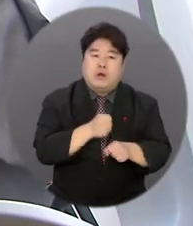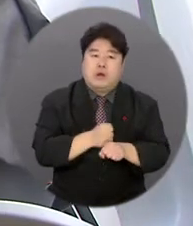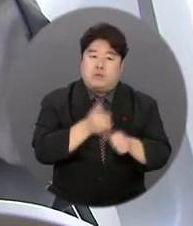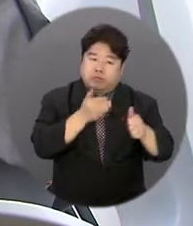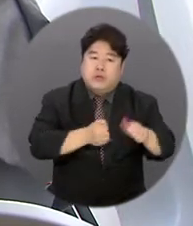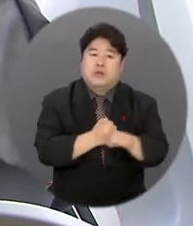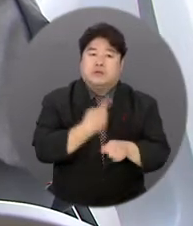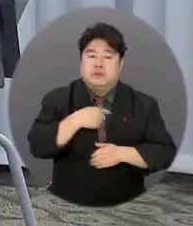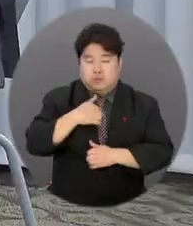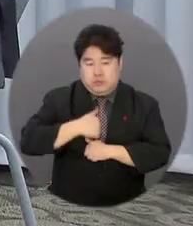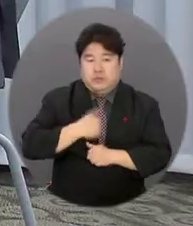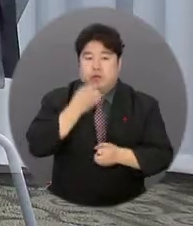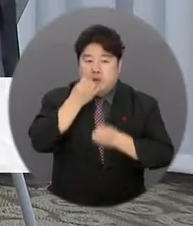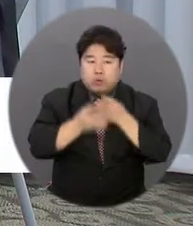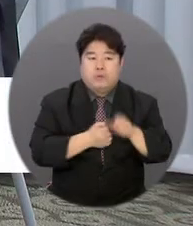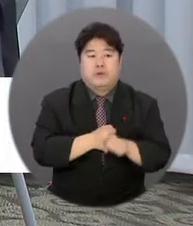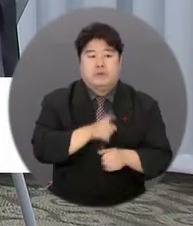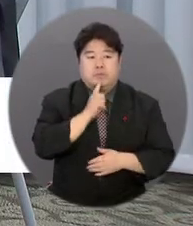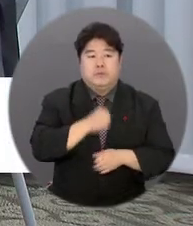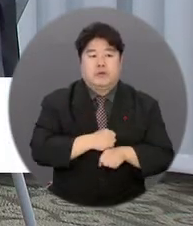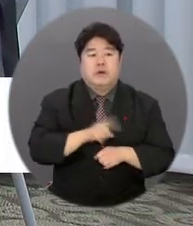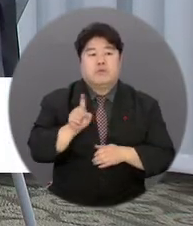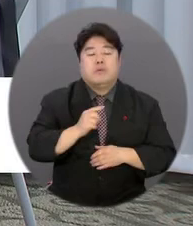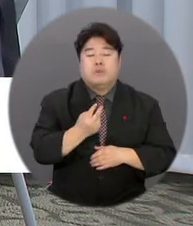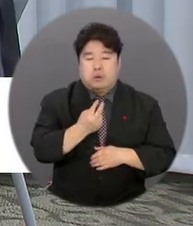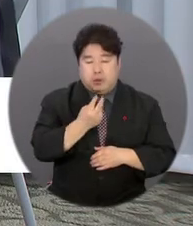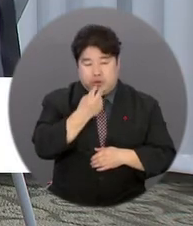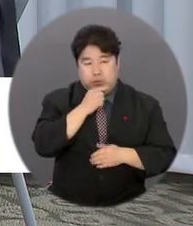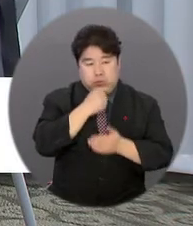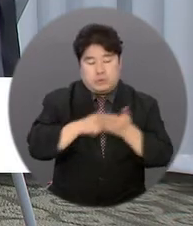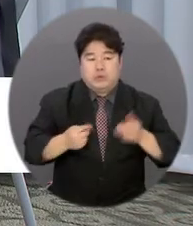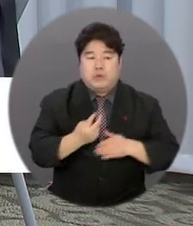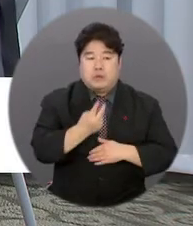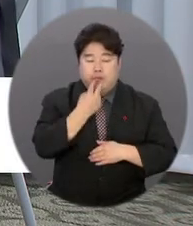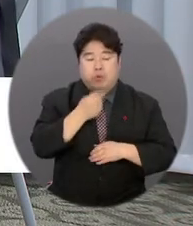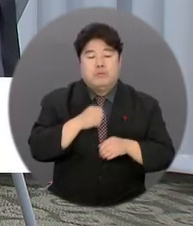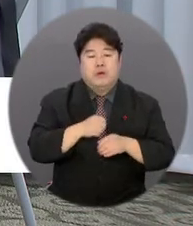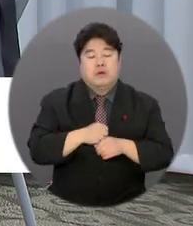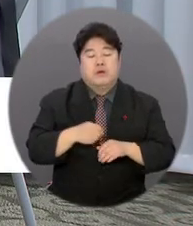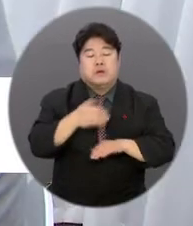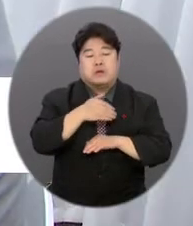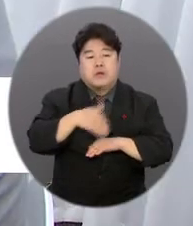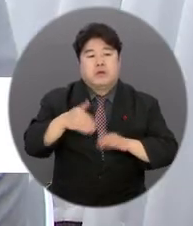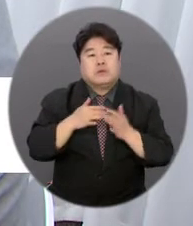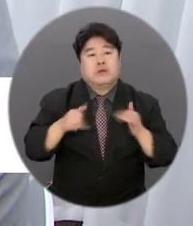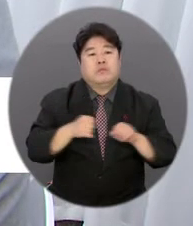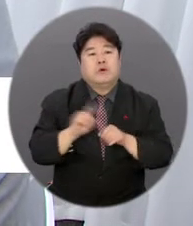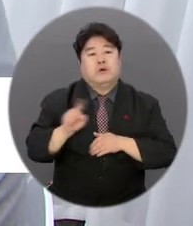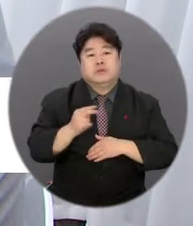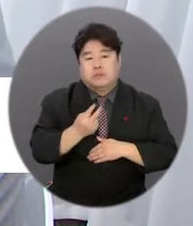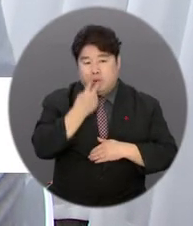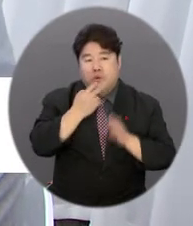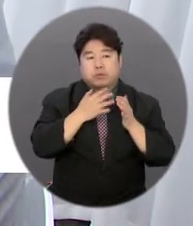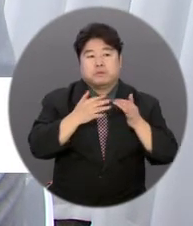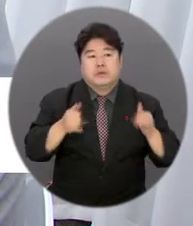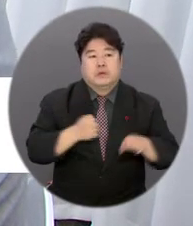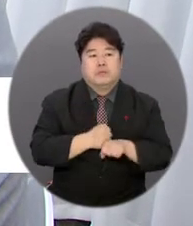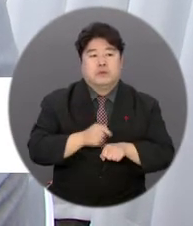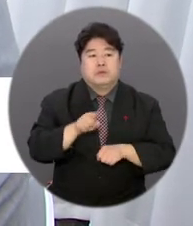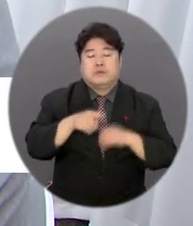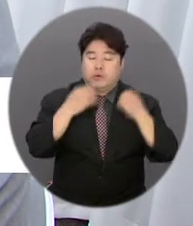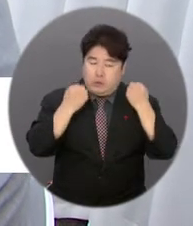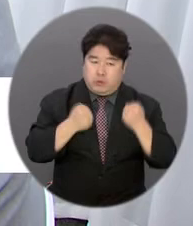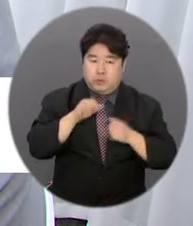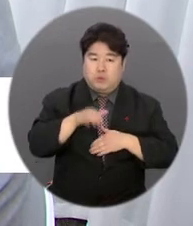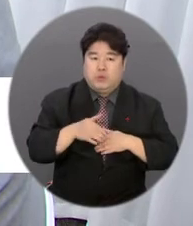털어놨습니다 으 설교 써라 가 오늘 지옥을 사람이며 음 내외 괴 2절